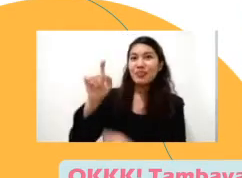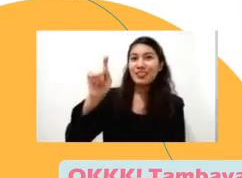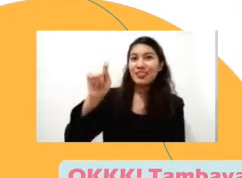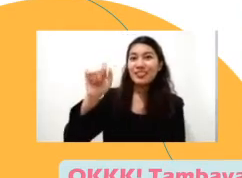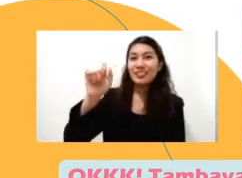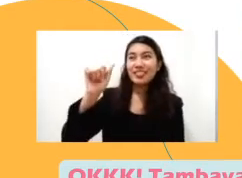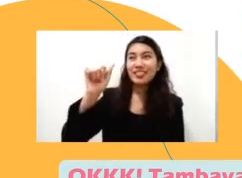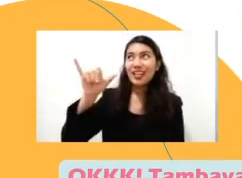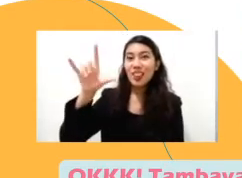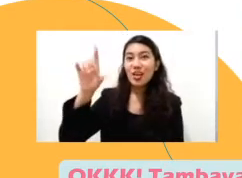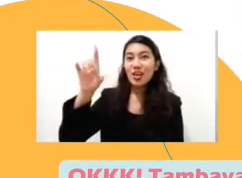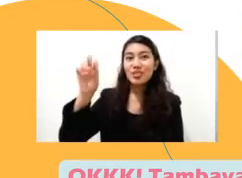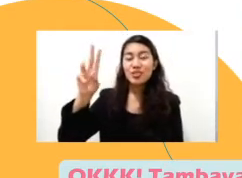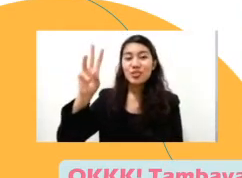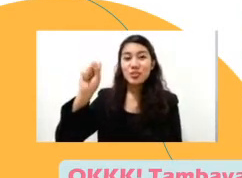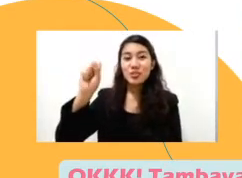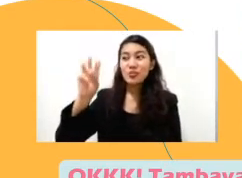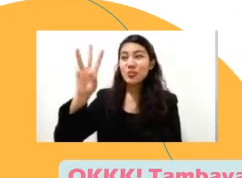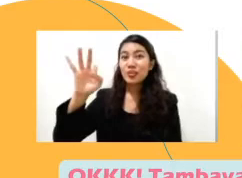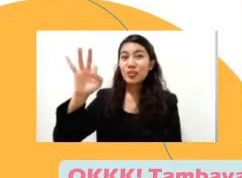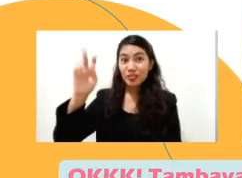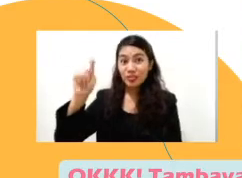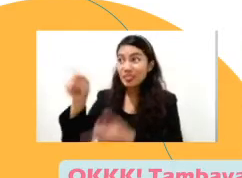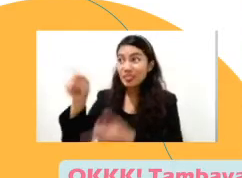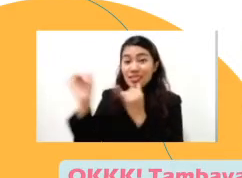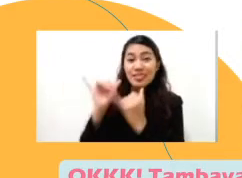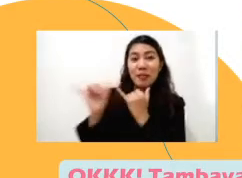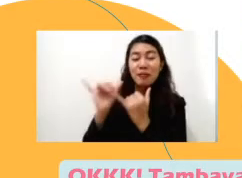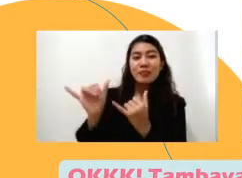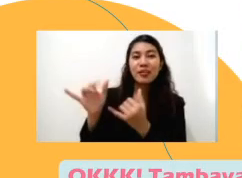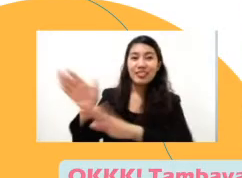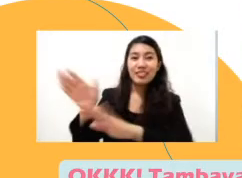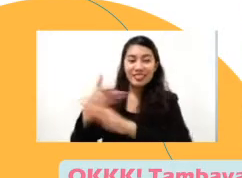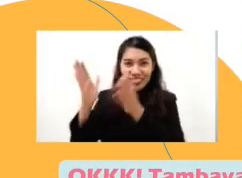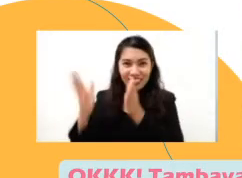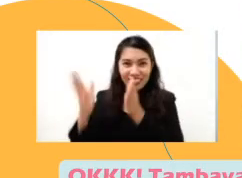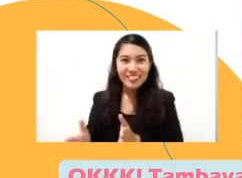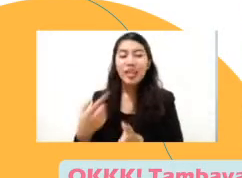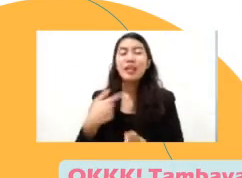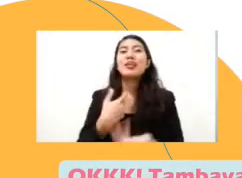mean, naiintindihan ako ni Sarah Geronimo, ni Rosel Nava, ang luma.